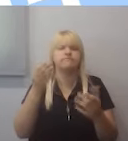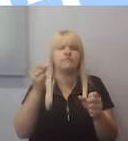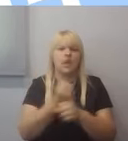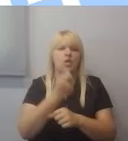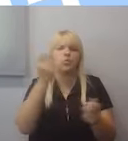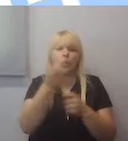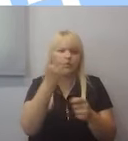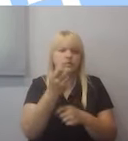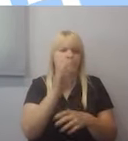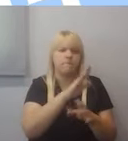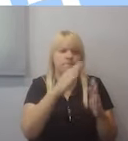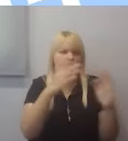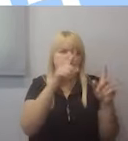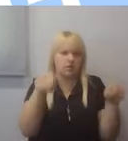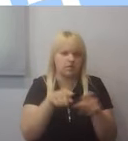pašvaldību